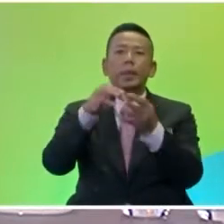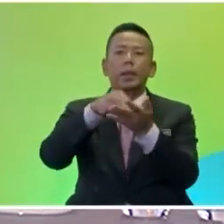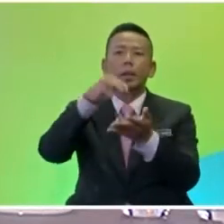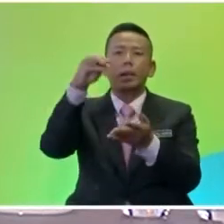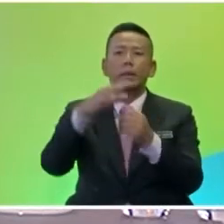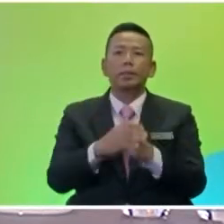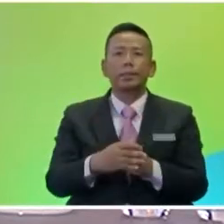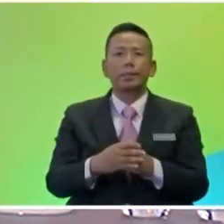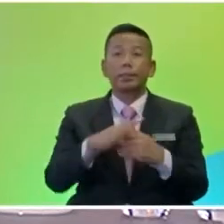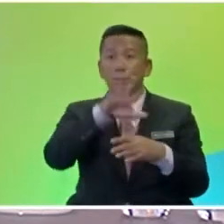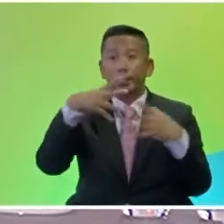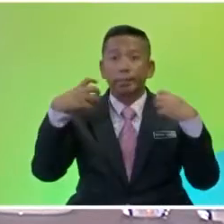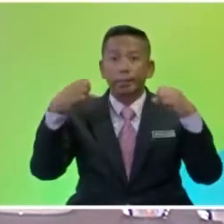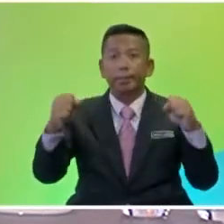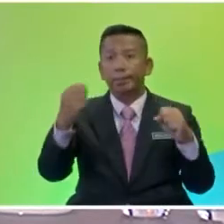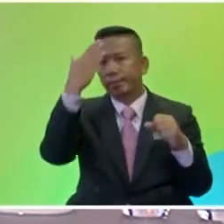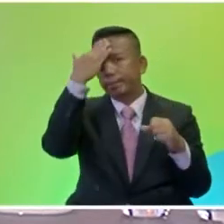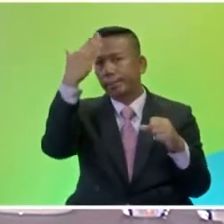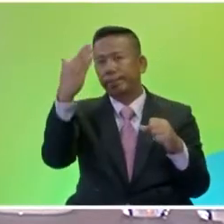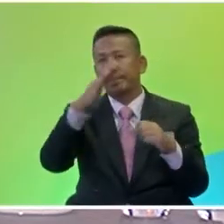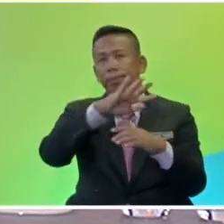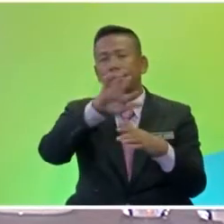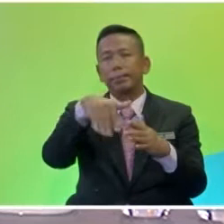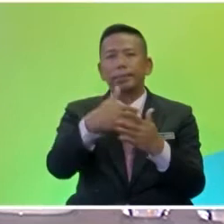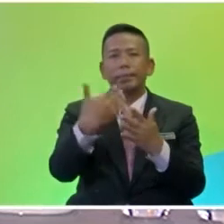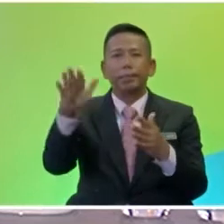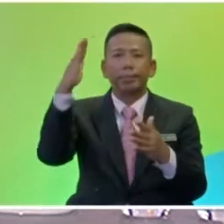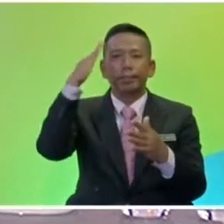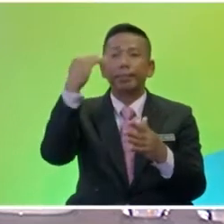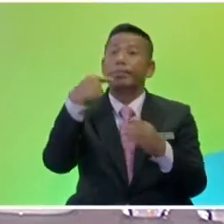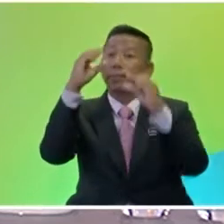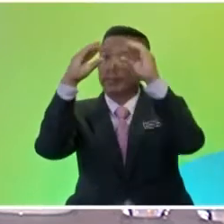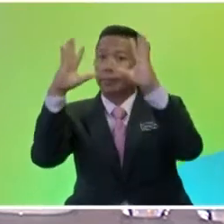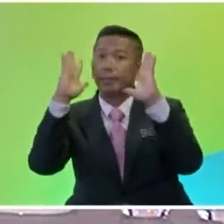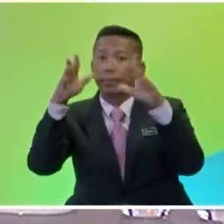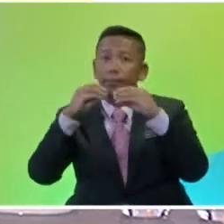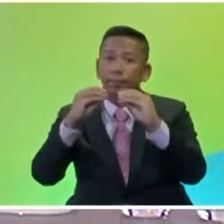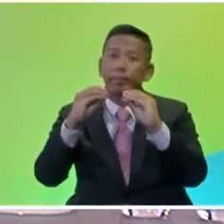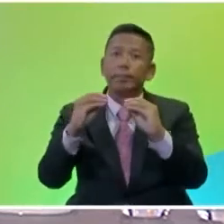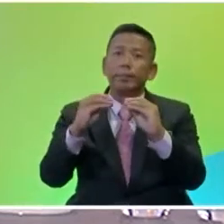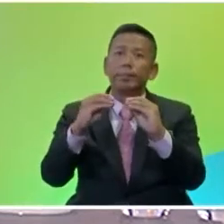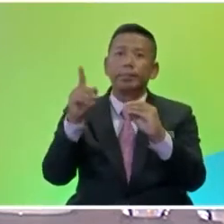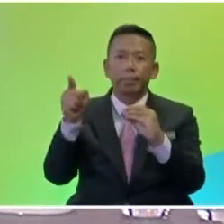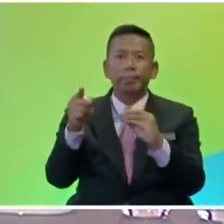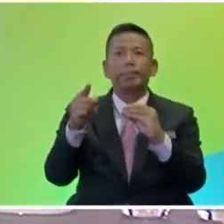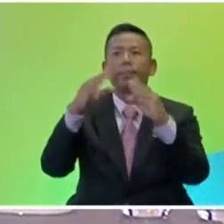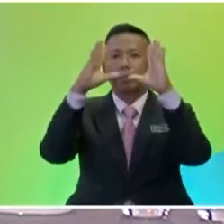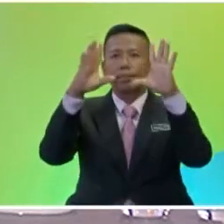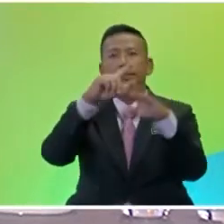Alhamdulillah saya pasti anda datang udah siapkah guru yang akan mengajak kita kali ini Inilah dia